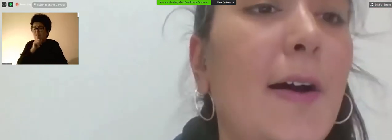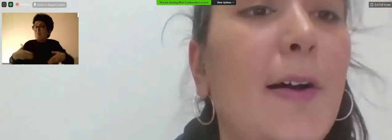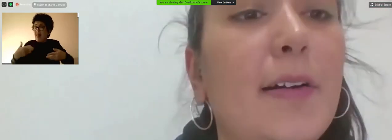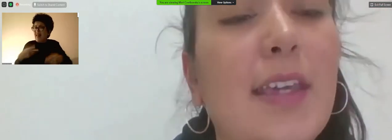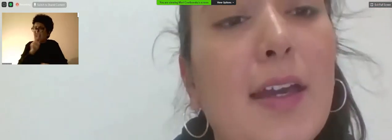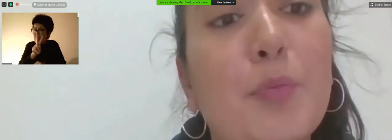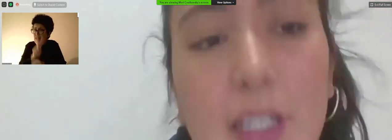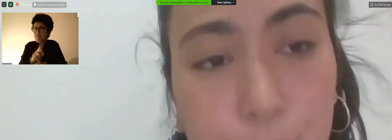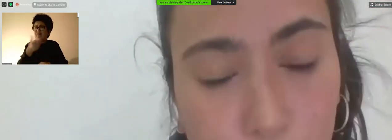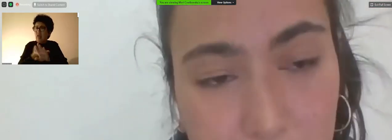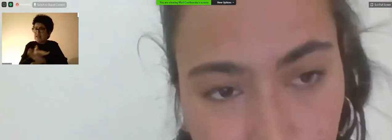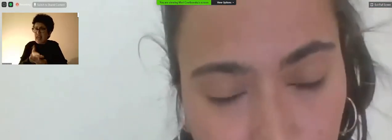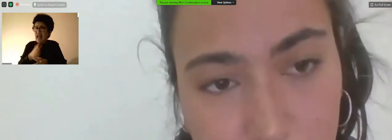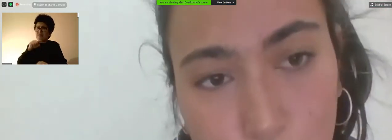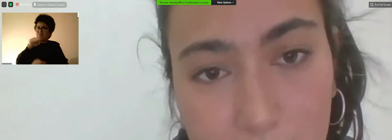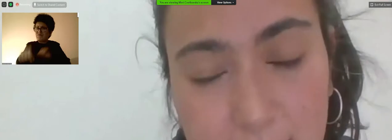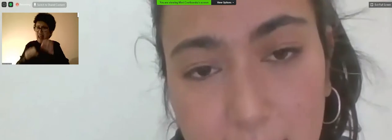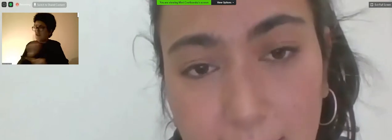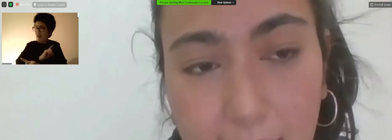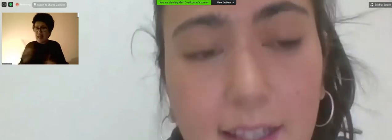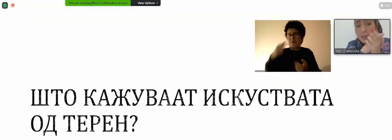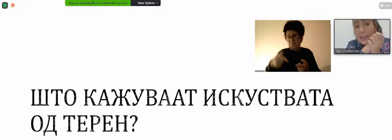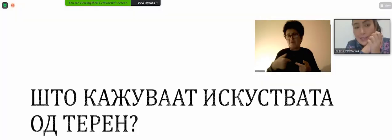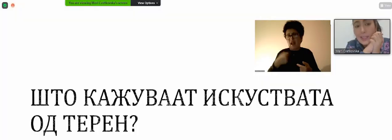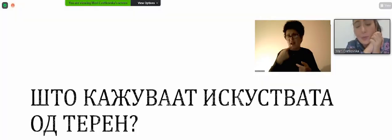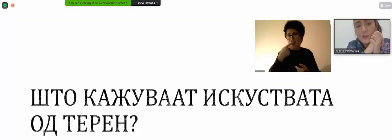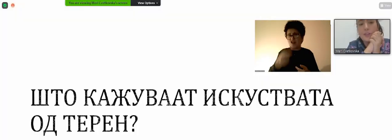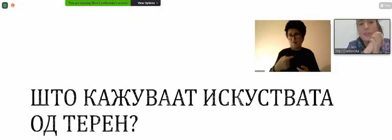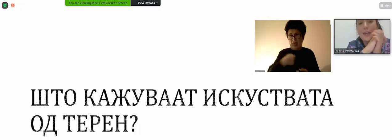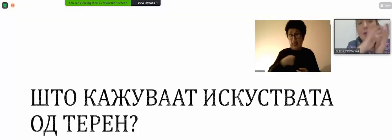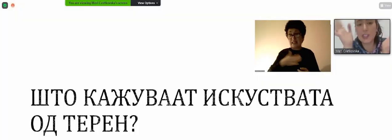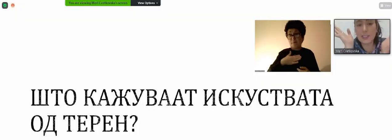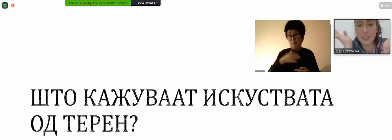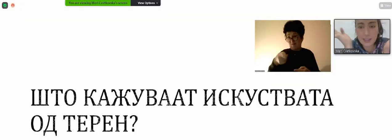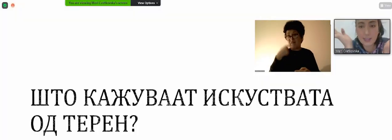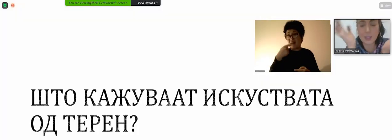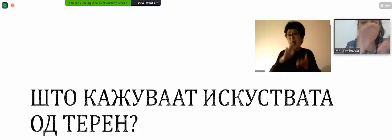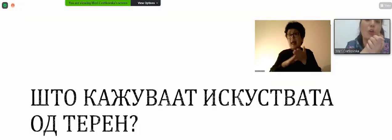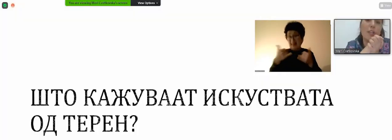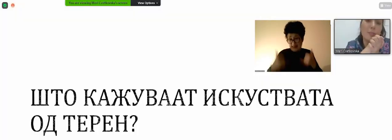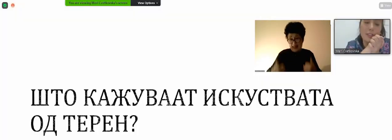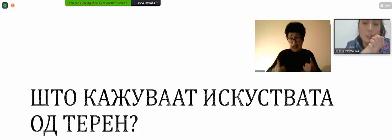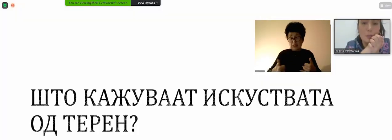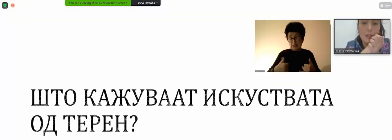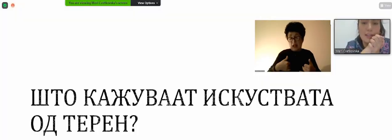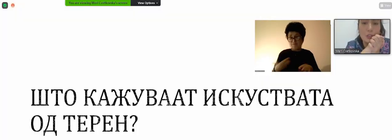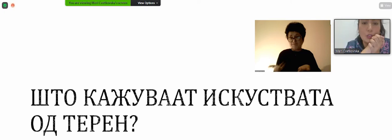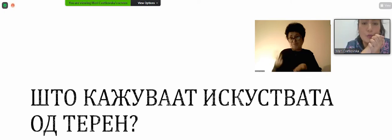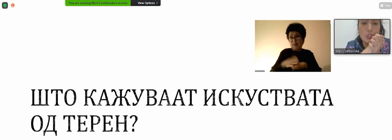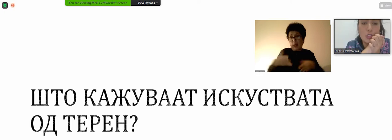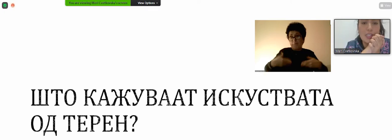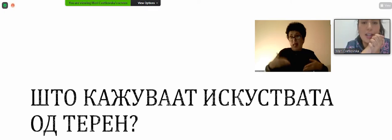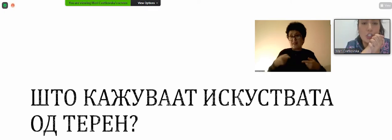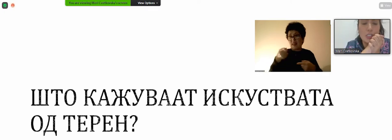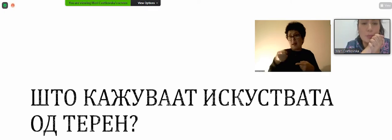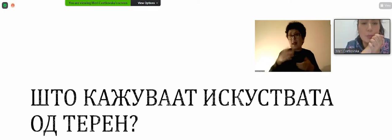ќе бидат во слична ситуација на неја. Јас ја имам честа денас када го покријам делот со млади, но